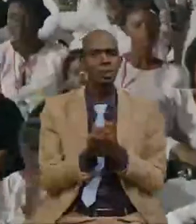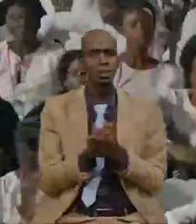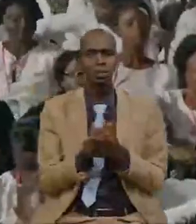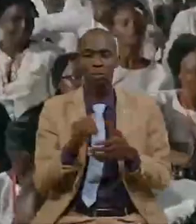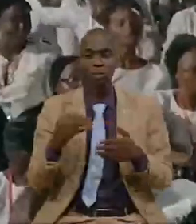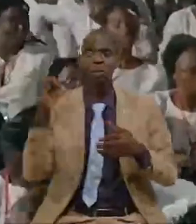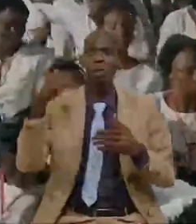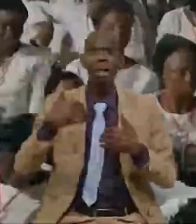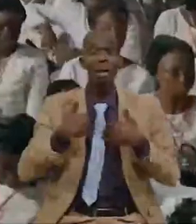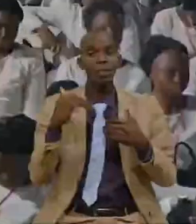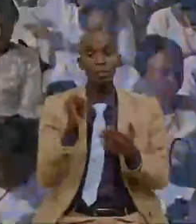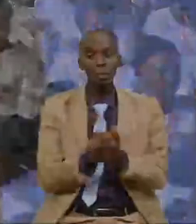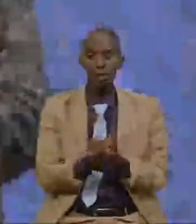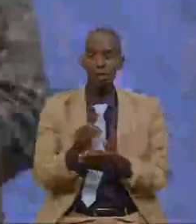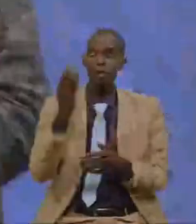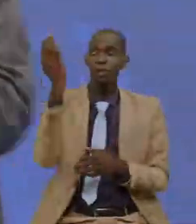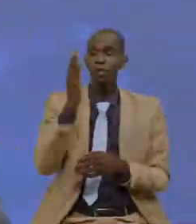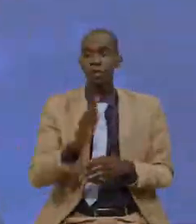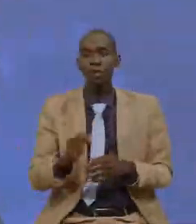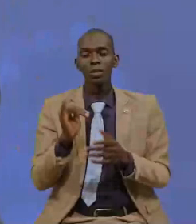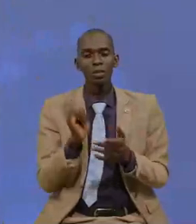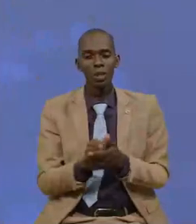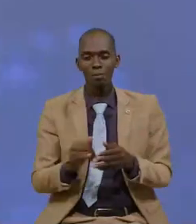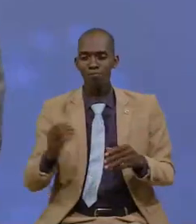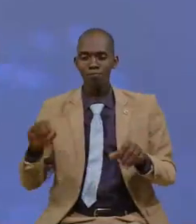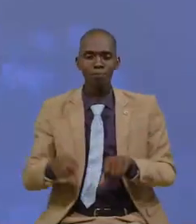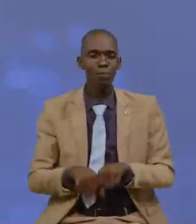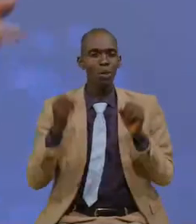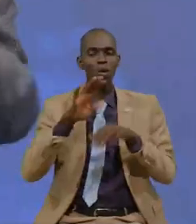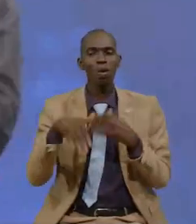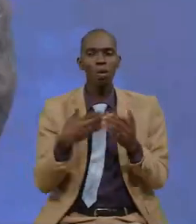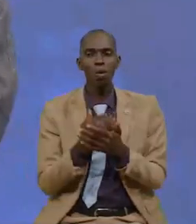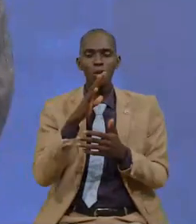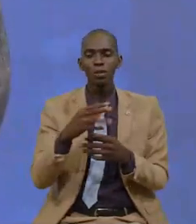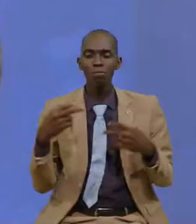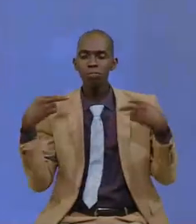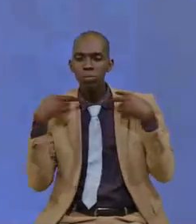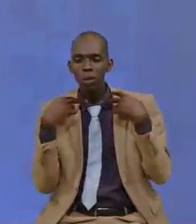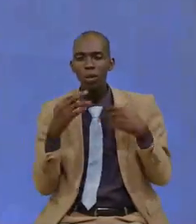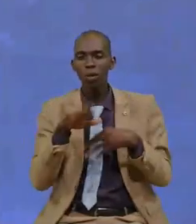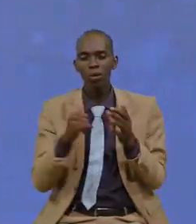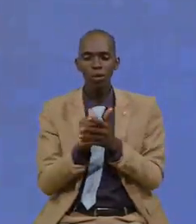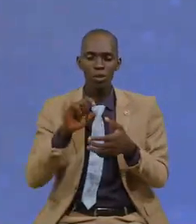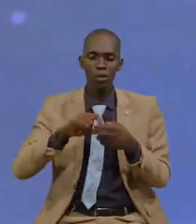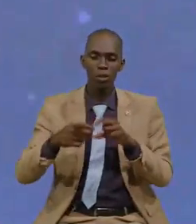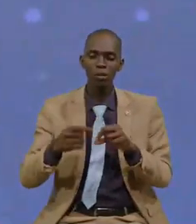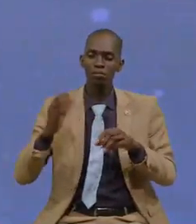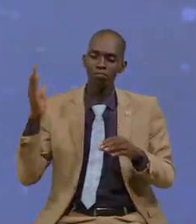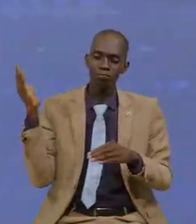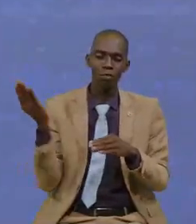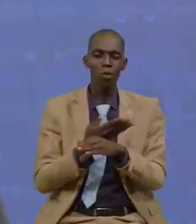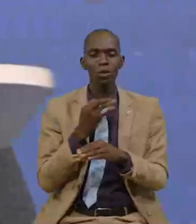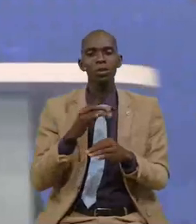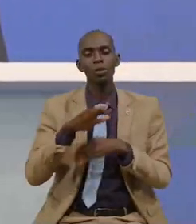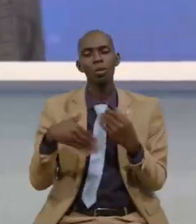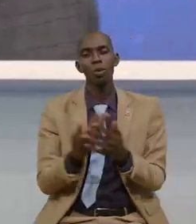cette épée tranchante qui coupe tous vos liens, toutes vos chaînes et coupe tout.